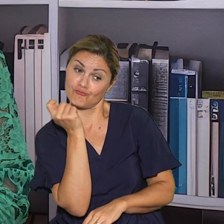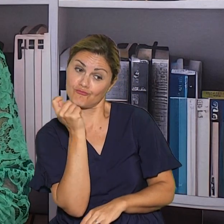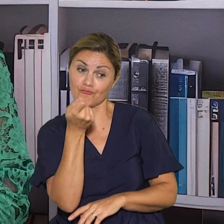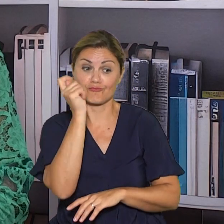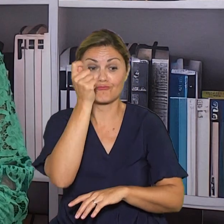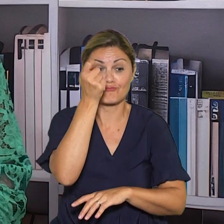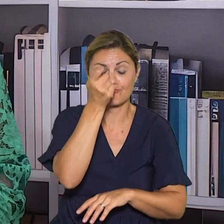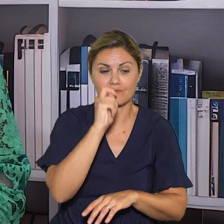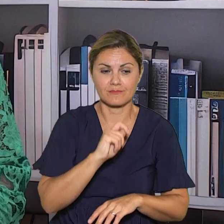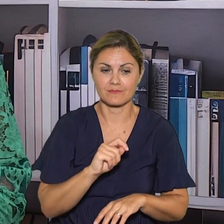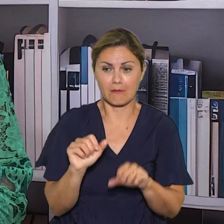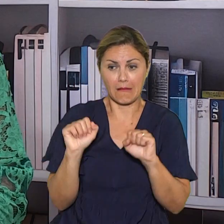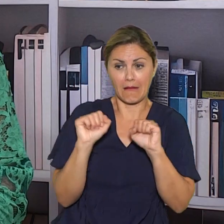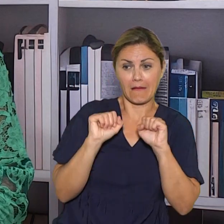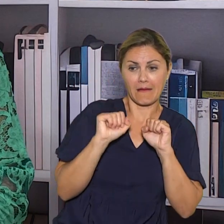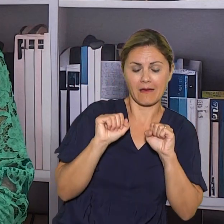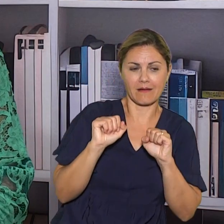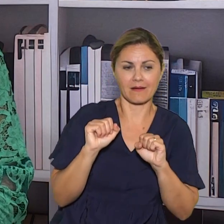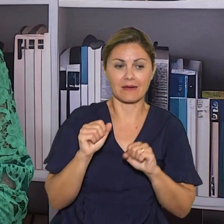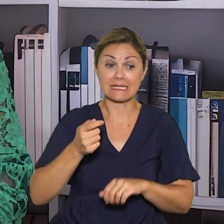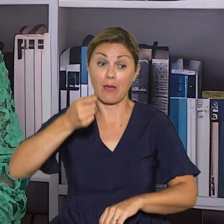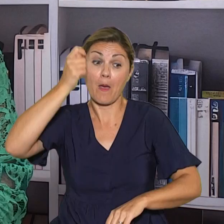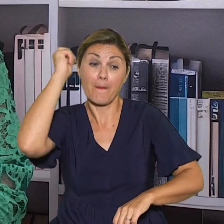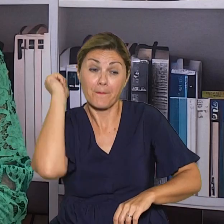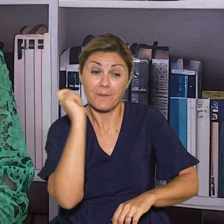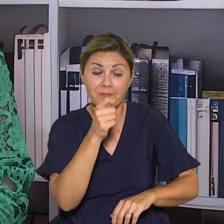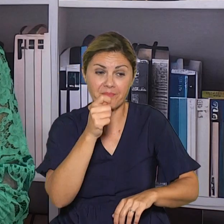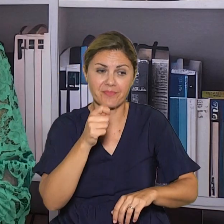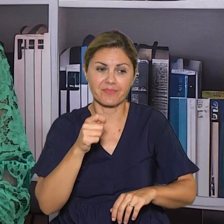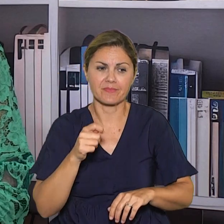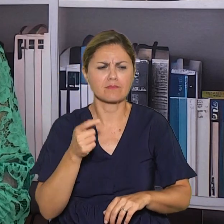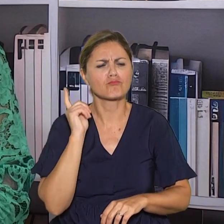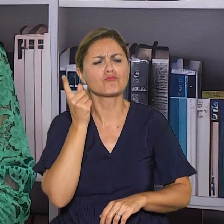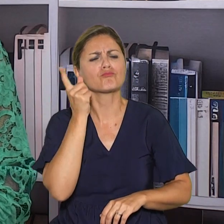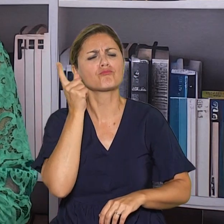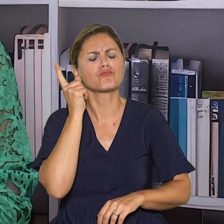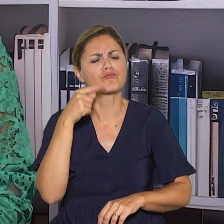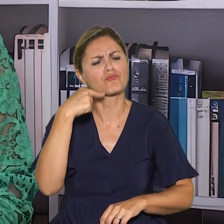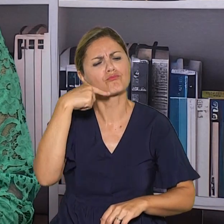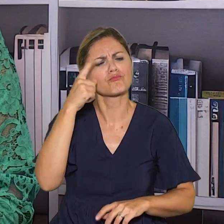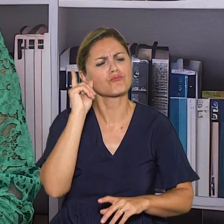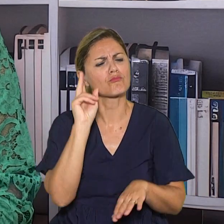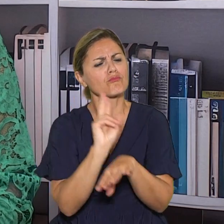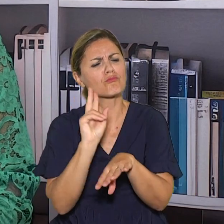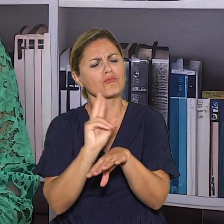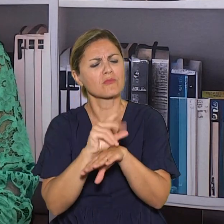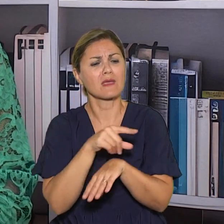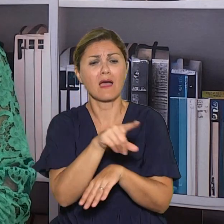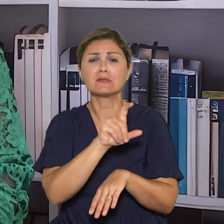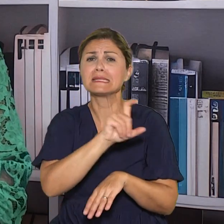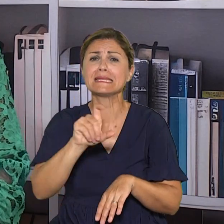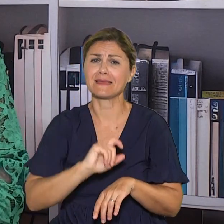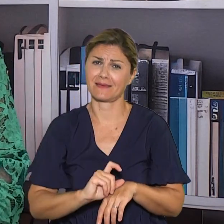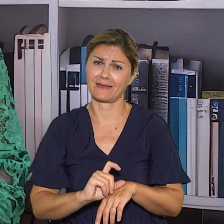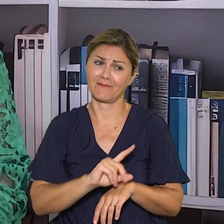bi šibon mahala onako. Digod bi je ošinila i uz pućoj govorila, kao da je bajna kriva šta